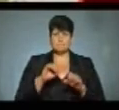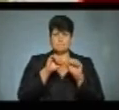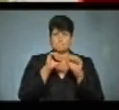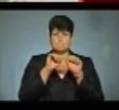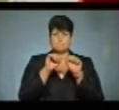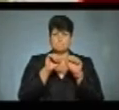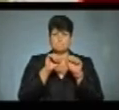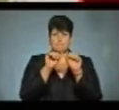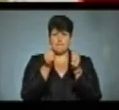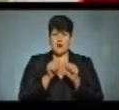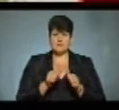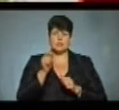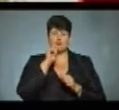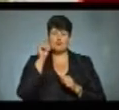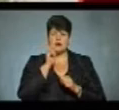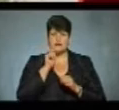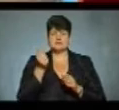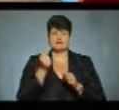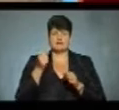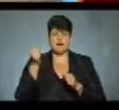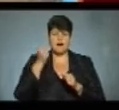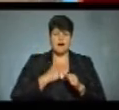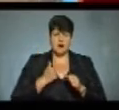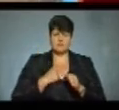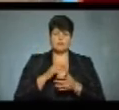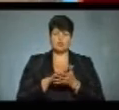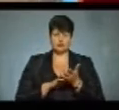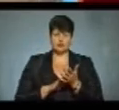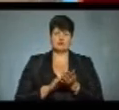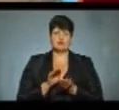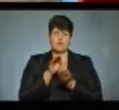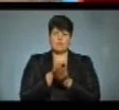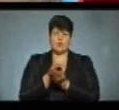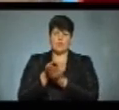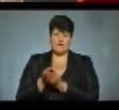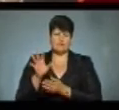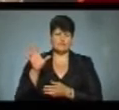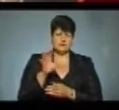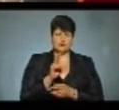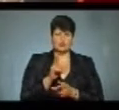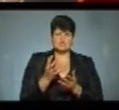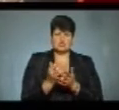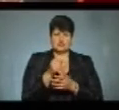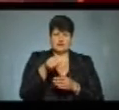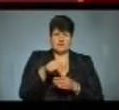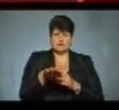в Чорткові продовжать будувати після того, як дослідять і перепоховають останки, які знайшли на території